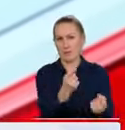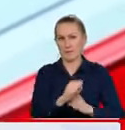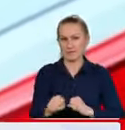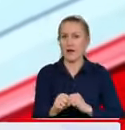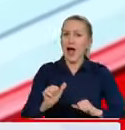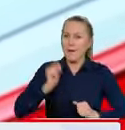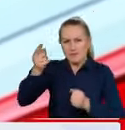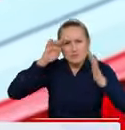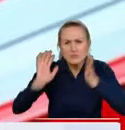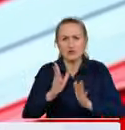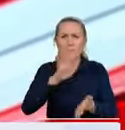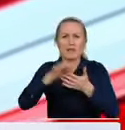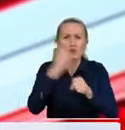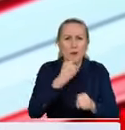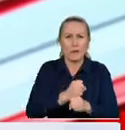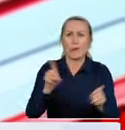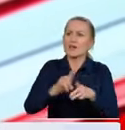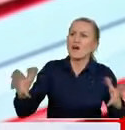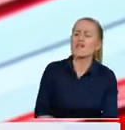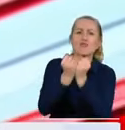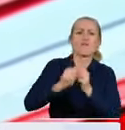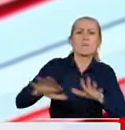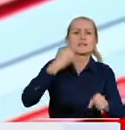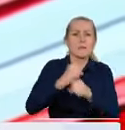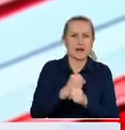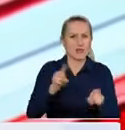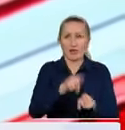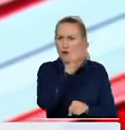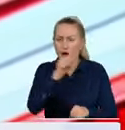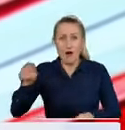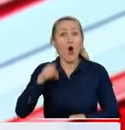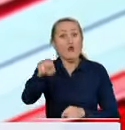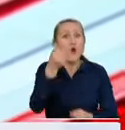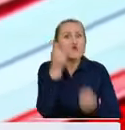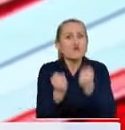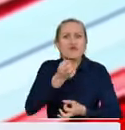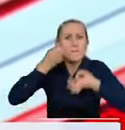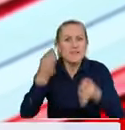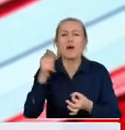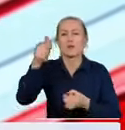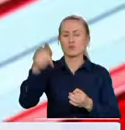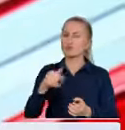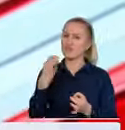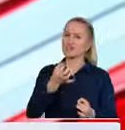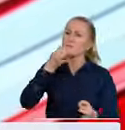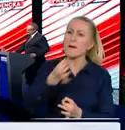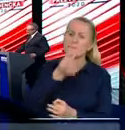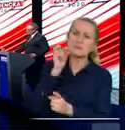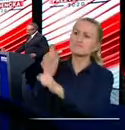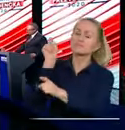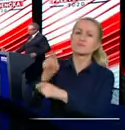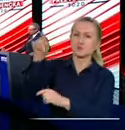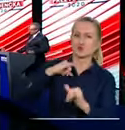zajął bezrobociem, żeby się zajął ratowaniem miejsc pracy. I takie trudne pytania trzeba właśnie w tej chwili zadawać rządowi, a nie po prostu